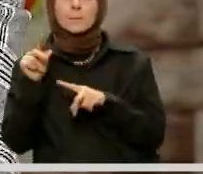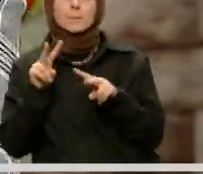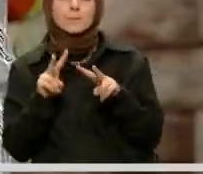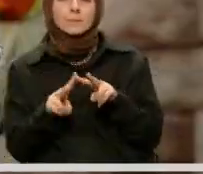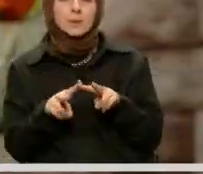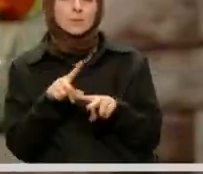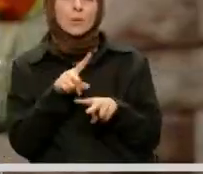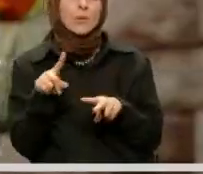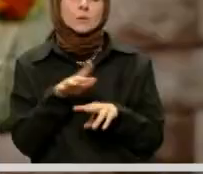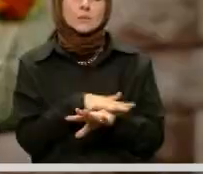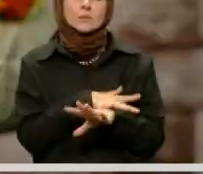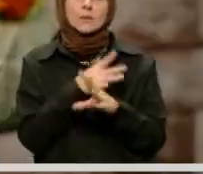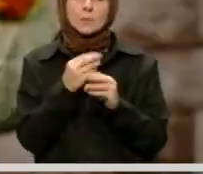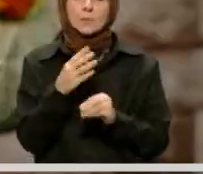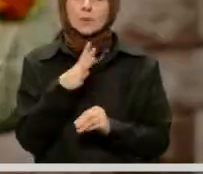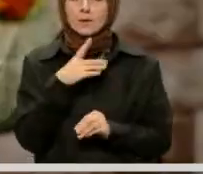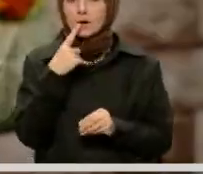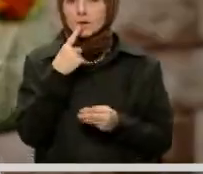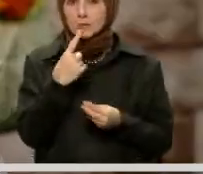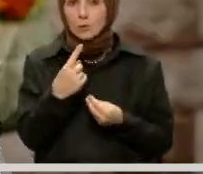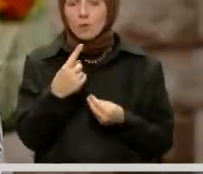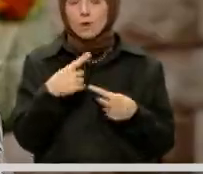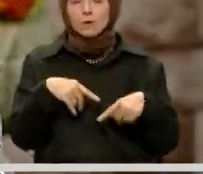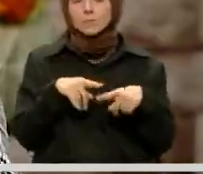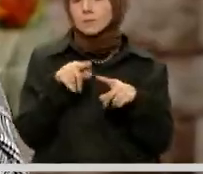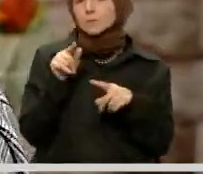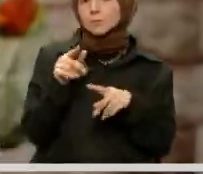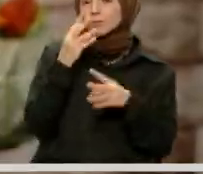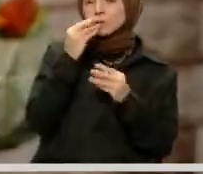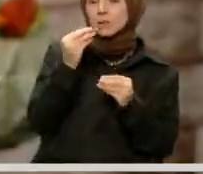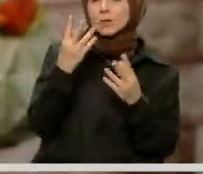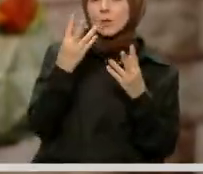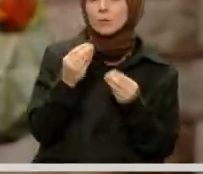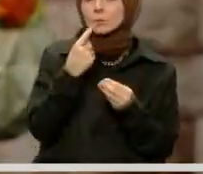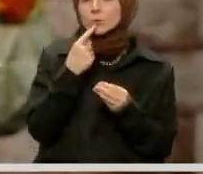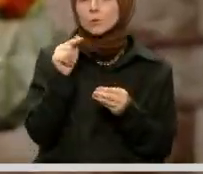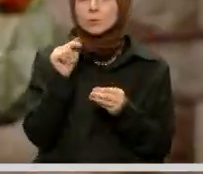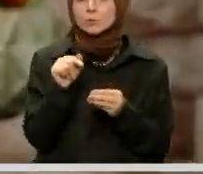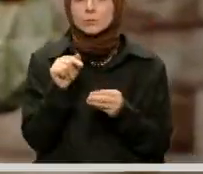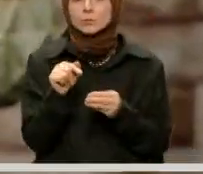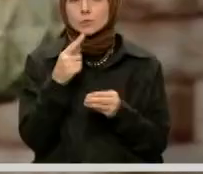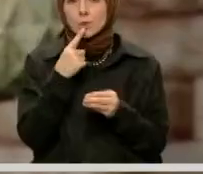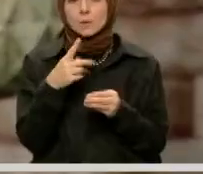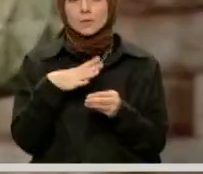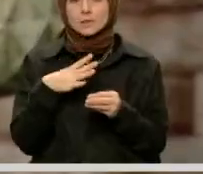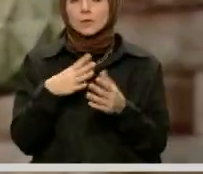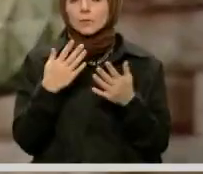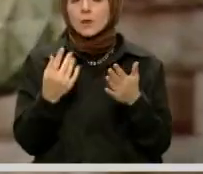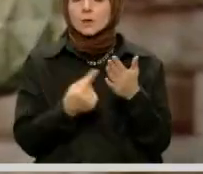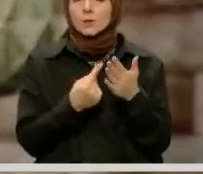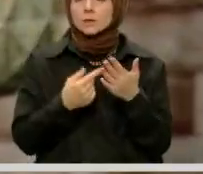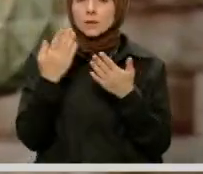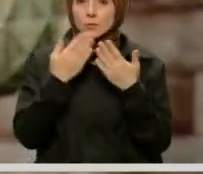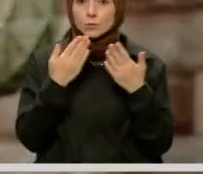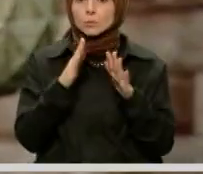10 sevaptır diye her birinin 10 sevap bize mükafatı olduğunu söylüyor. Hı hı. Şimdi bunu şu yüzden söylemek istiyorum. Ya Kur'an'ı okuyorsunuz